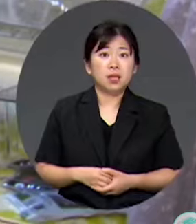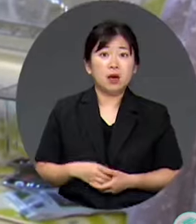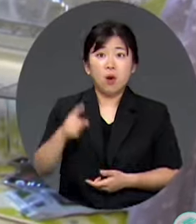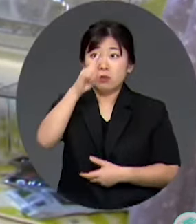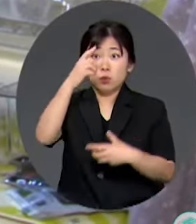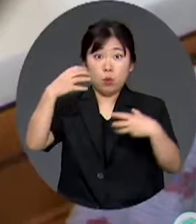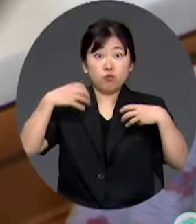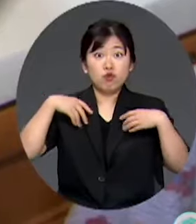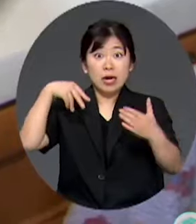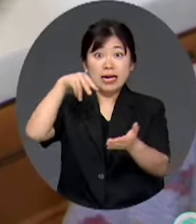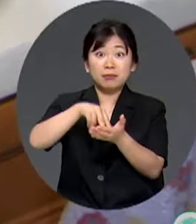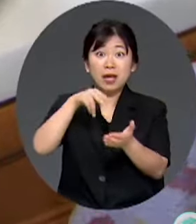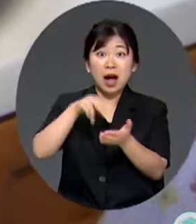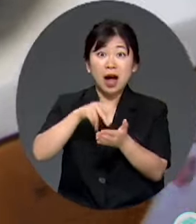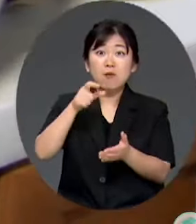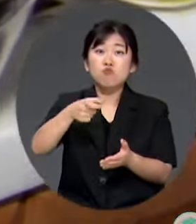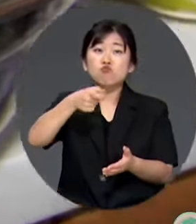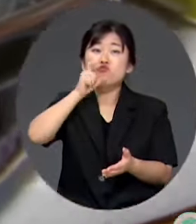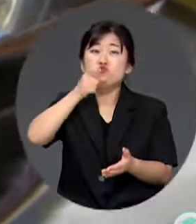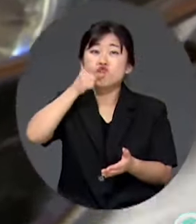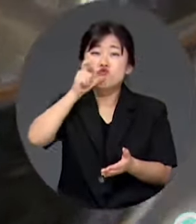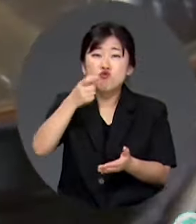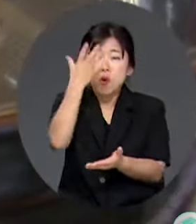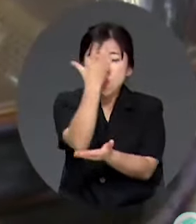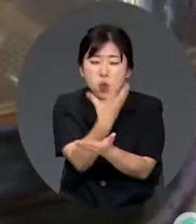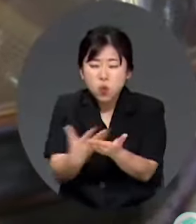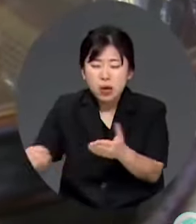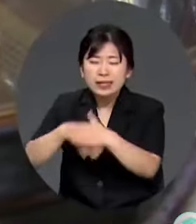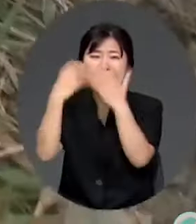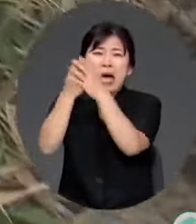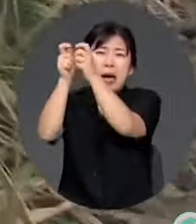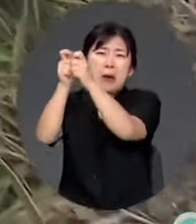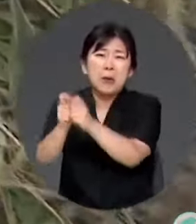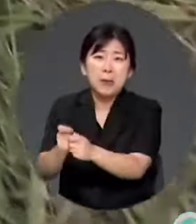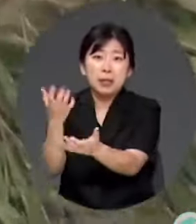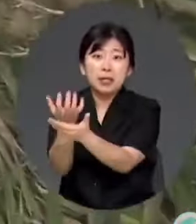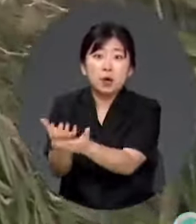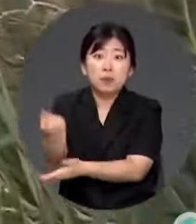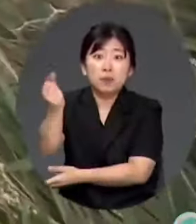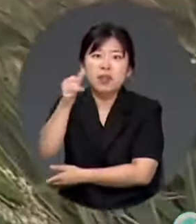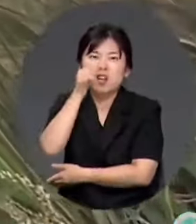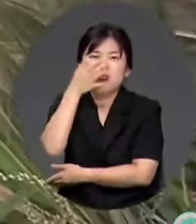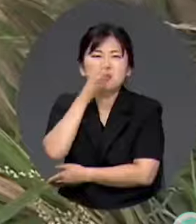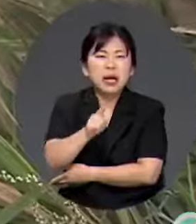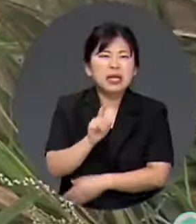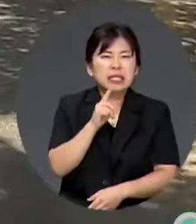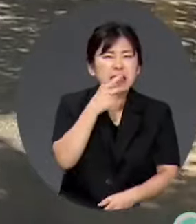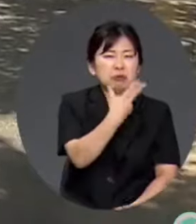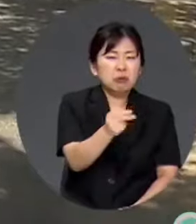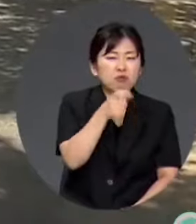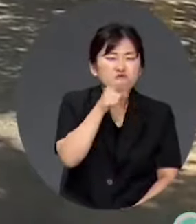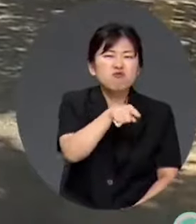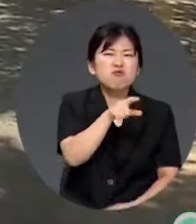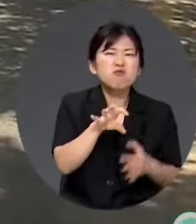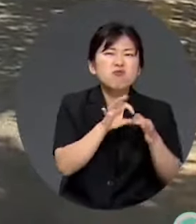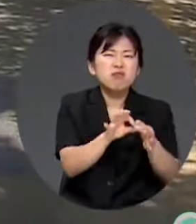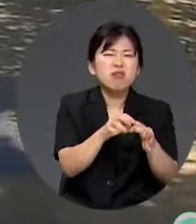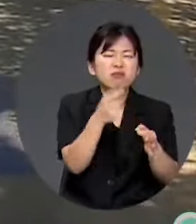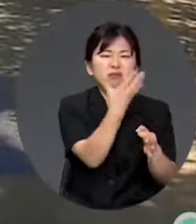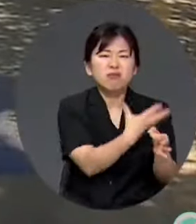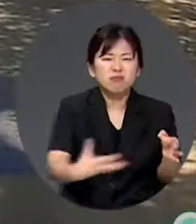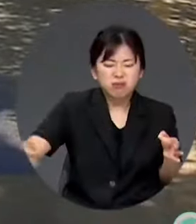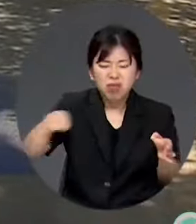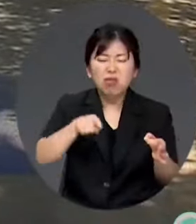상수도는 민원 건수와 누수 건수까지 상세하게 집게 하지만 하수도에 대한 관련 자료는 없습니다 필요하면 그